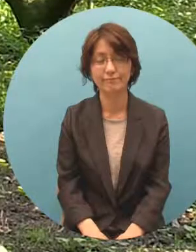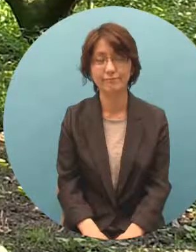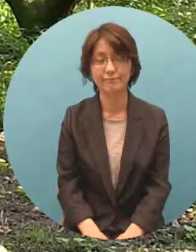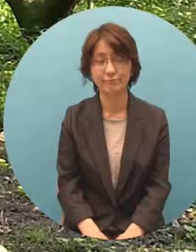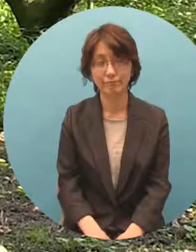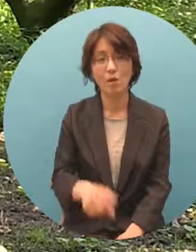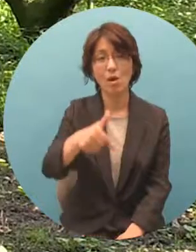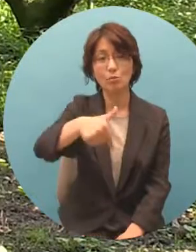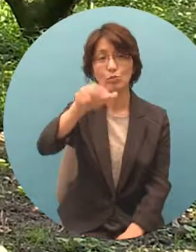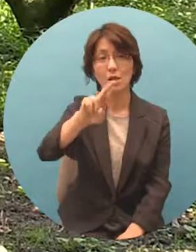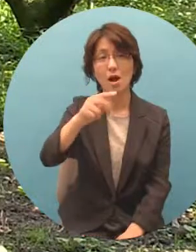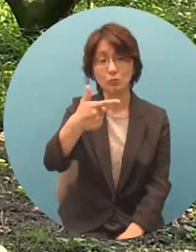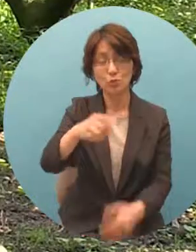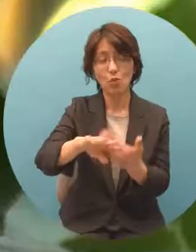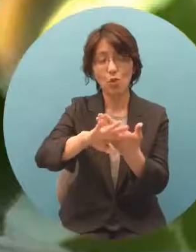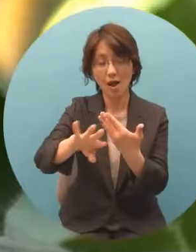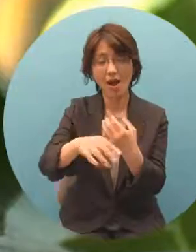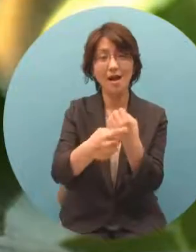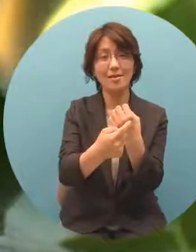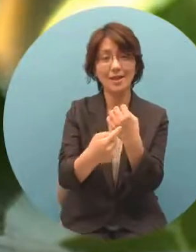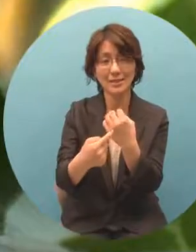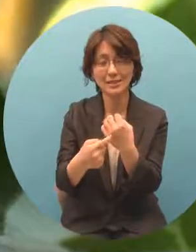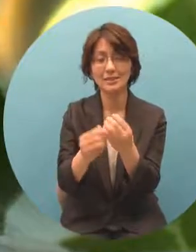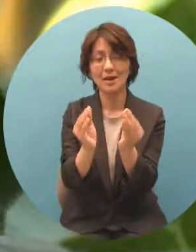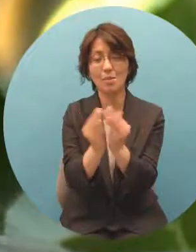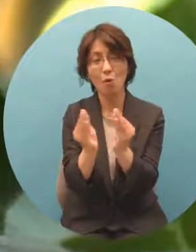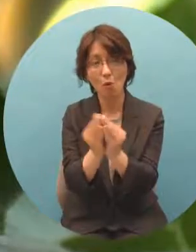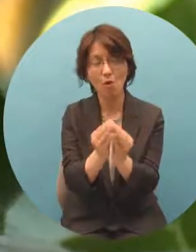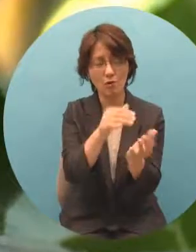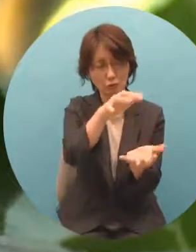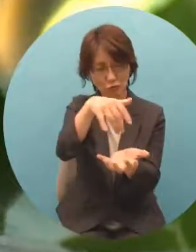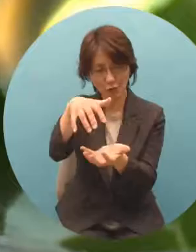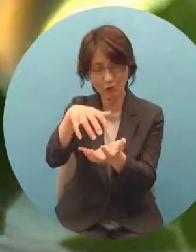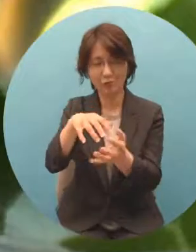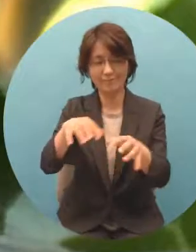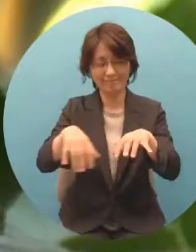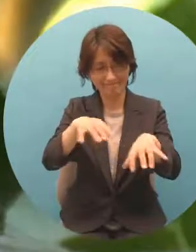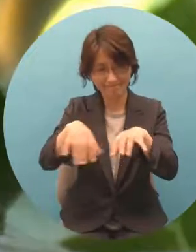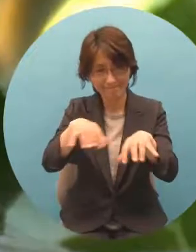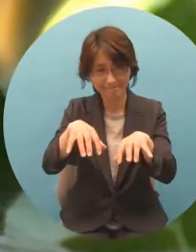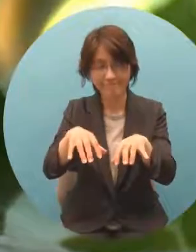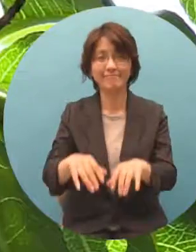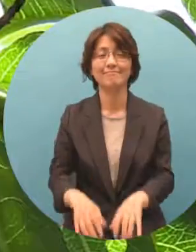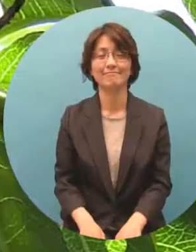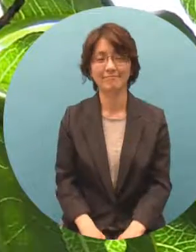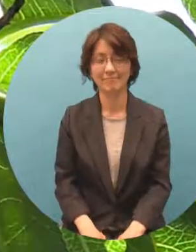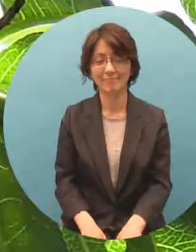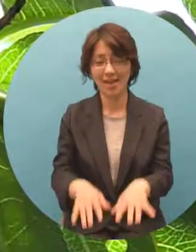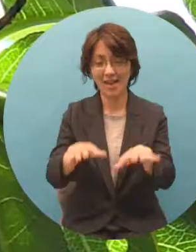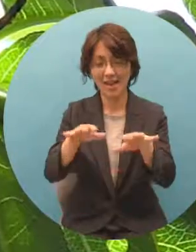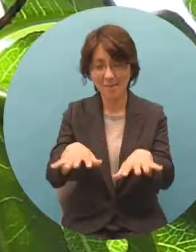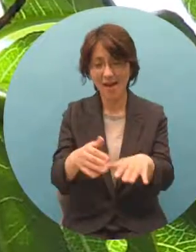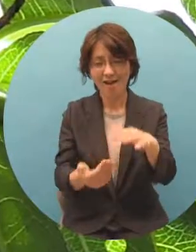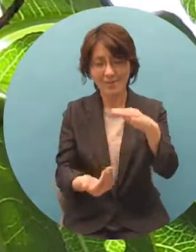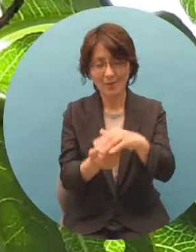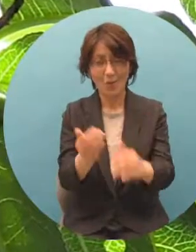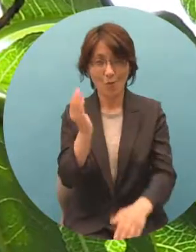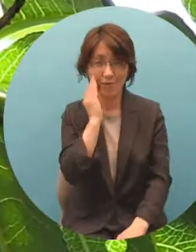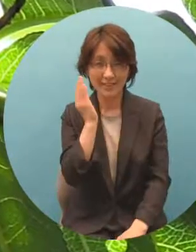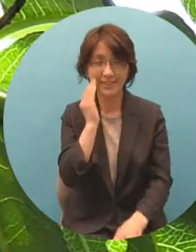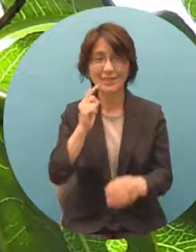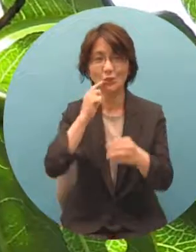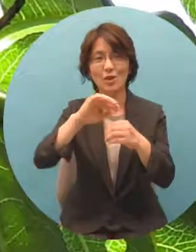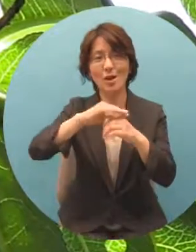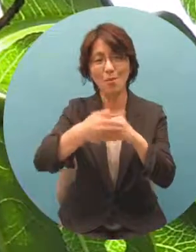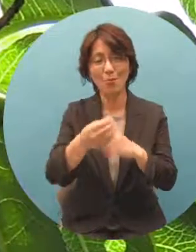樹園ではプラムのほか、梨や桃なども収穫期を迎えています。今が旬の果物をぜひ